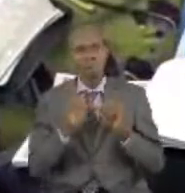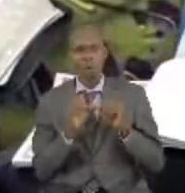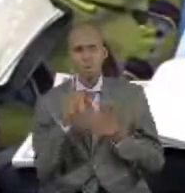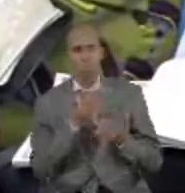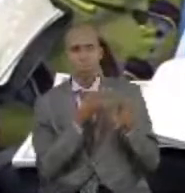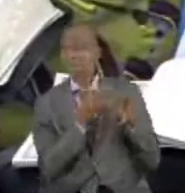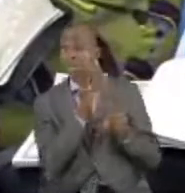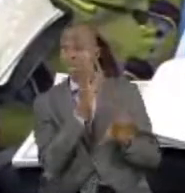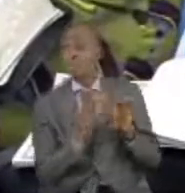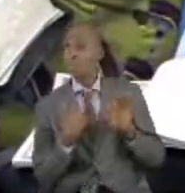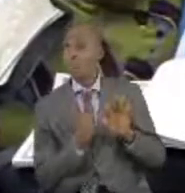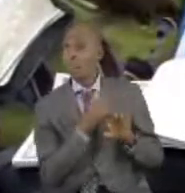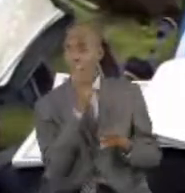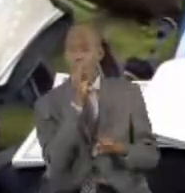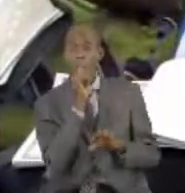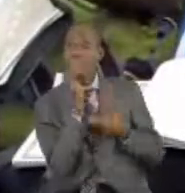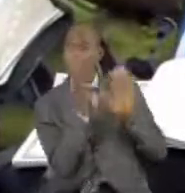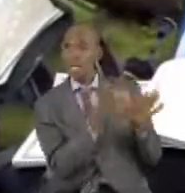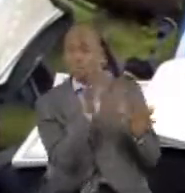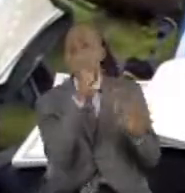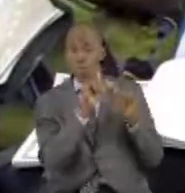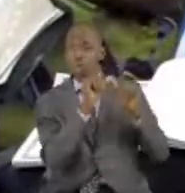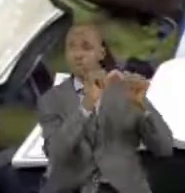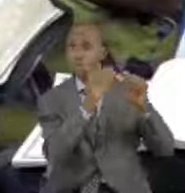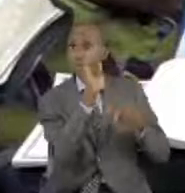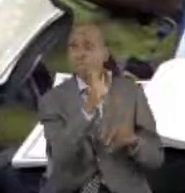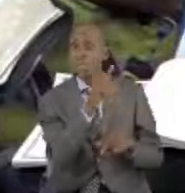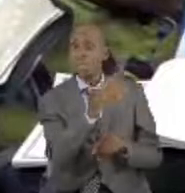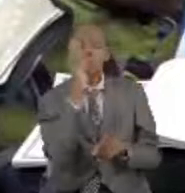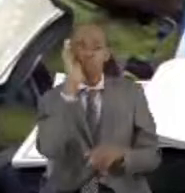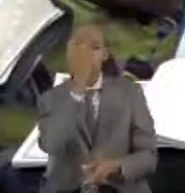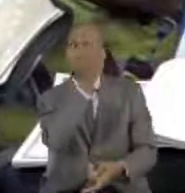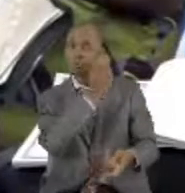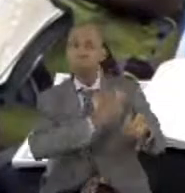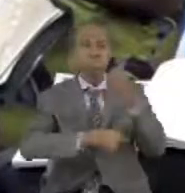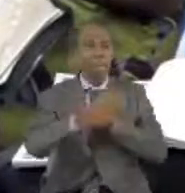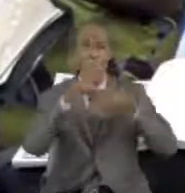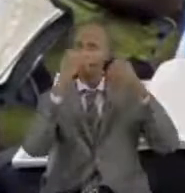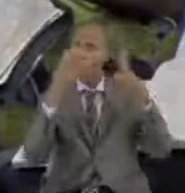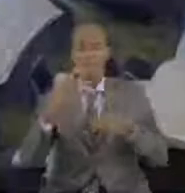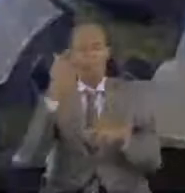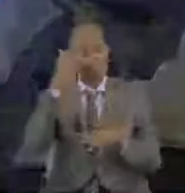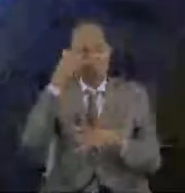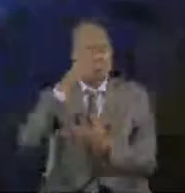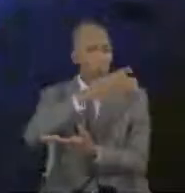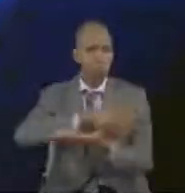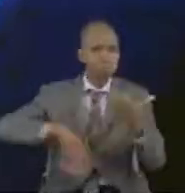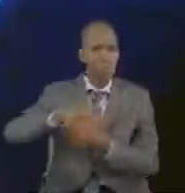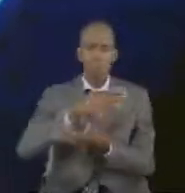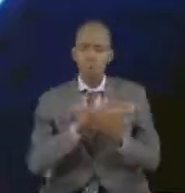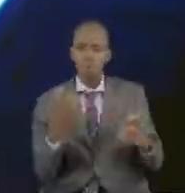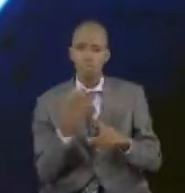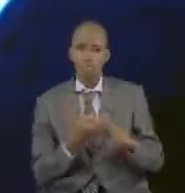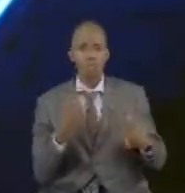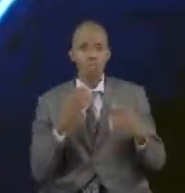ont vu du système continue comme cela je continue comme ça comme ça il va changer il va bouleverser le monde vous voyez si vous lisez la